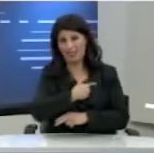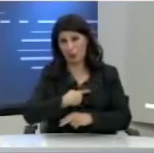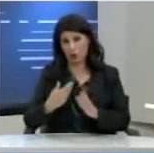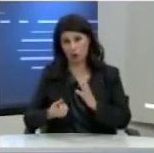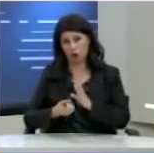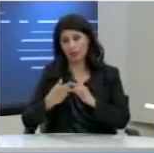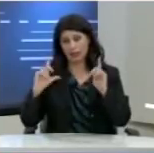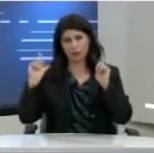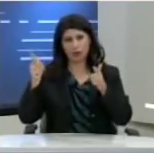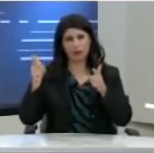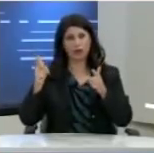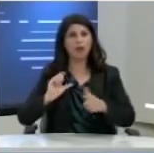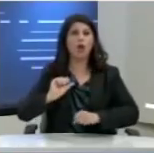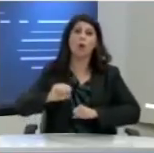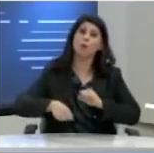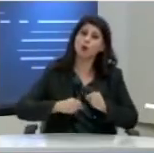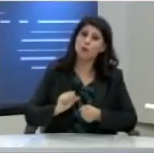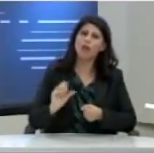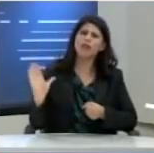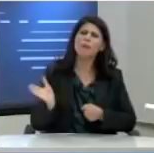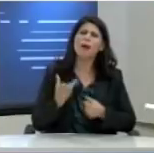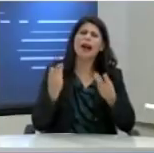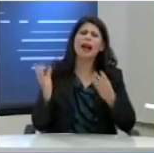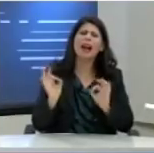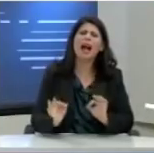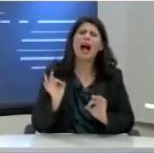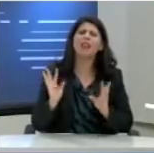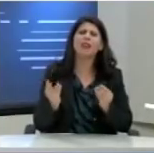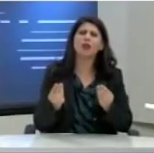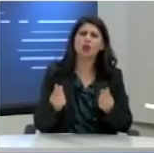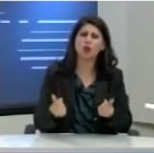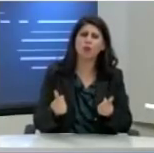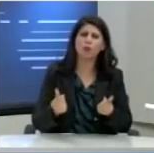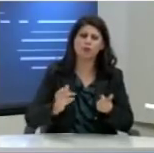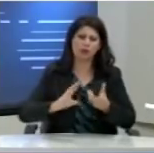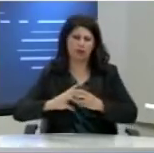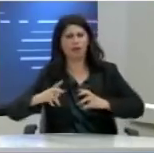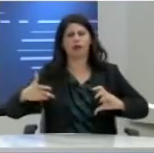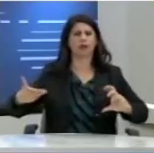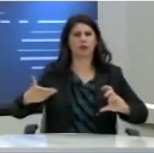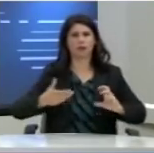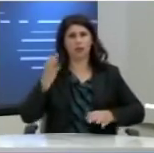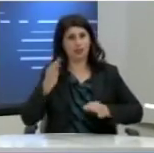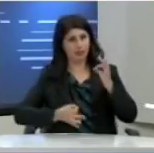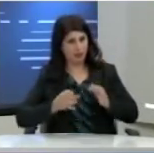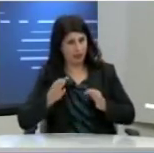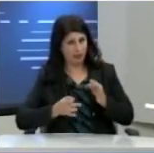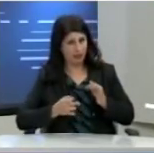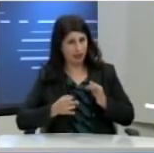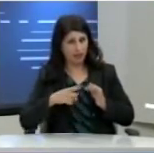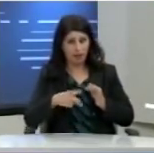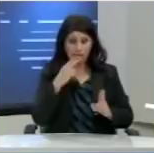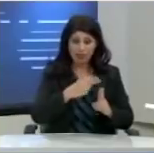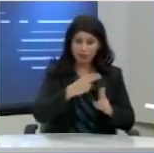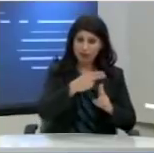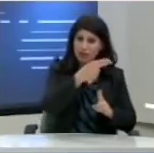της προσπάθησε με κάθε τρόπο να εκτρέψει τη συζήτηση από τα